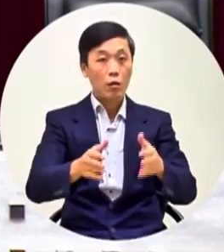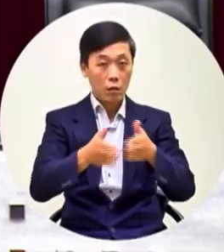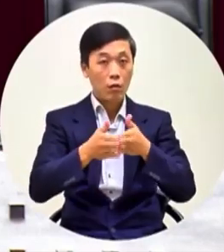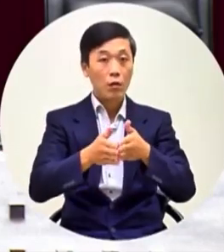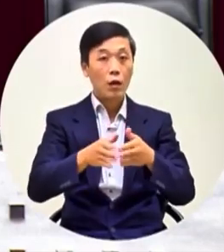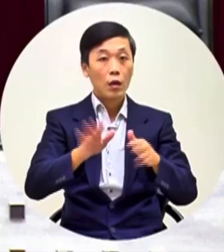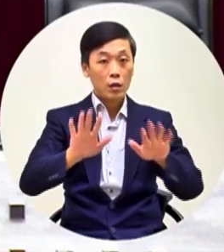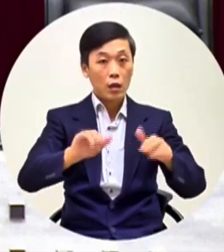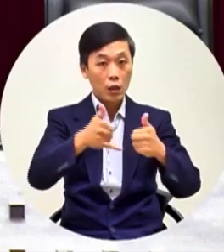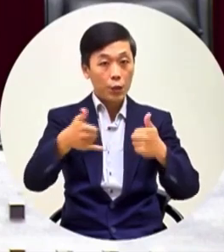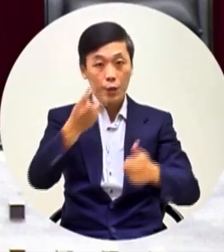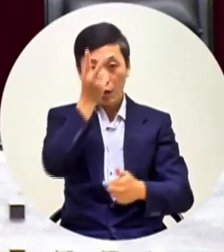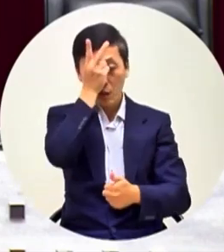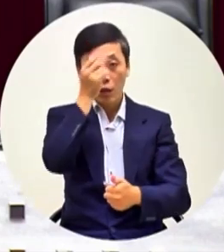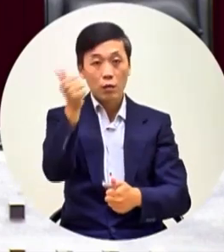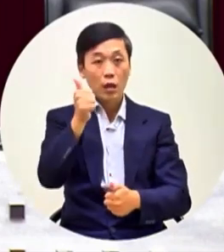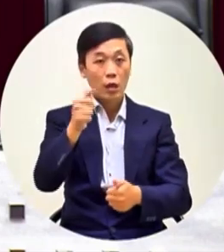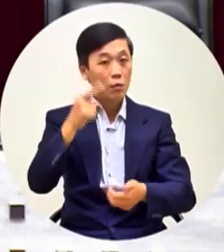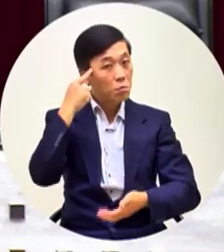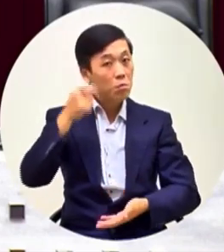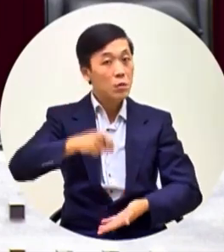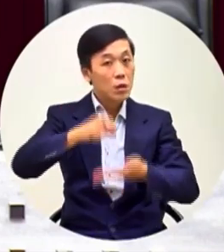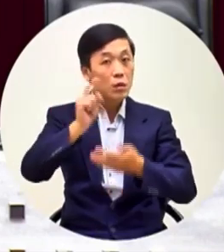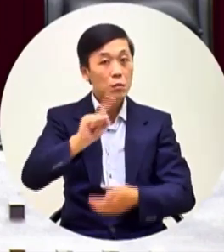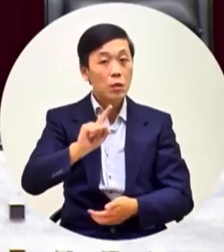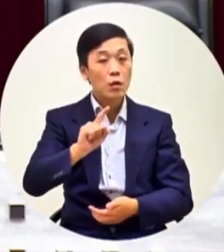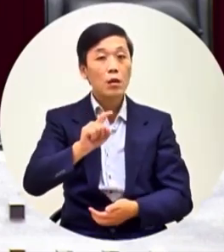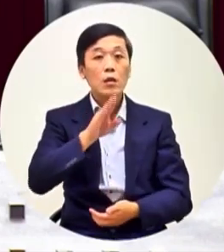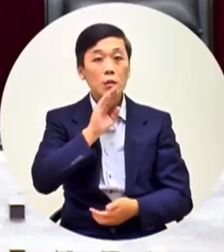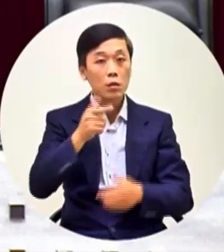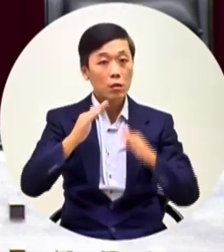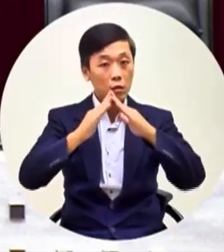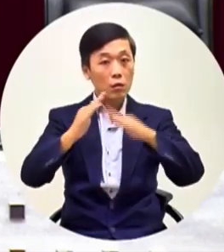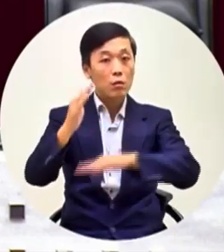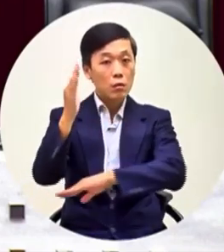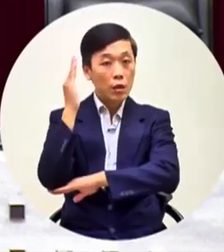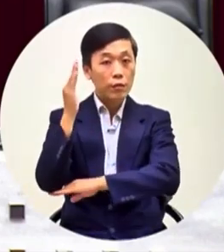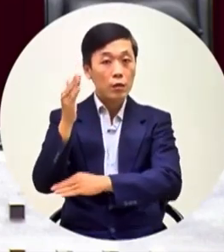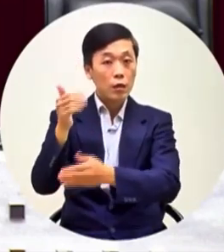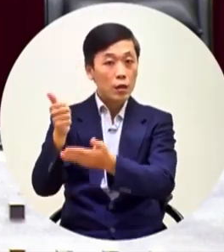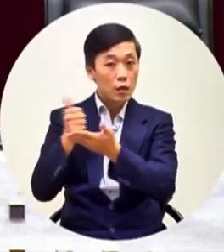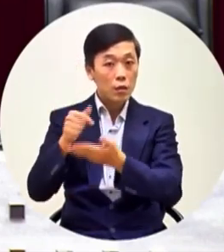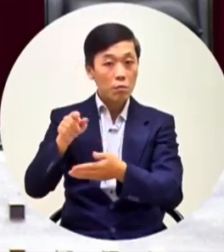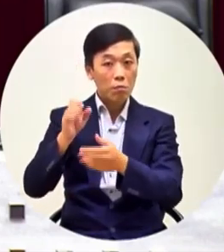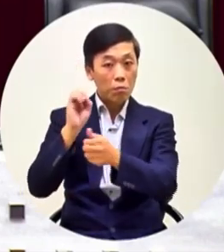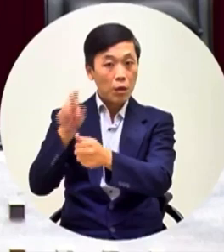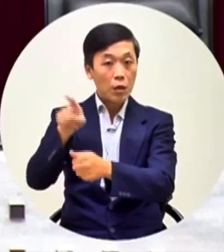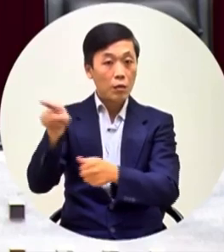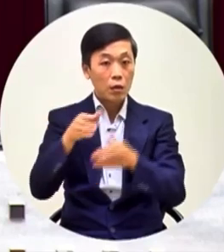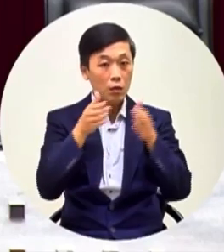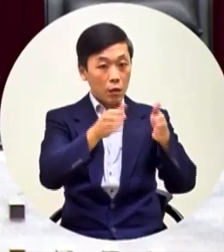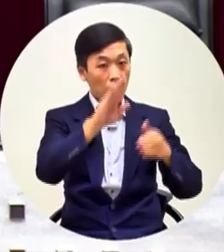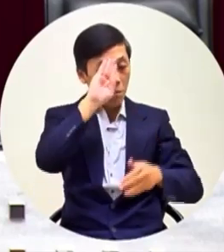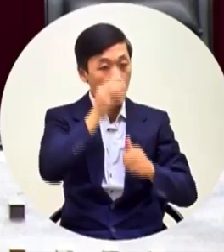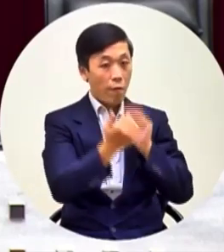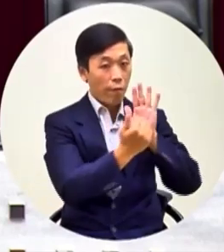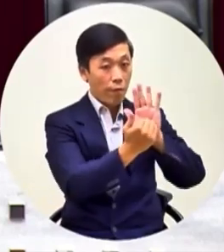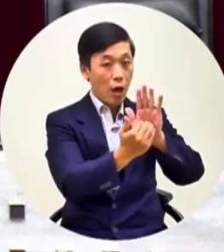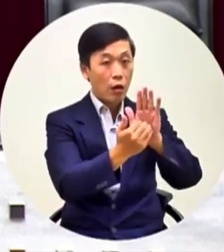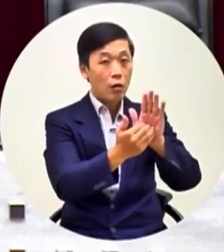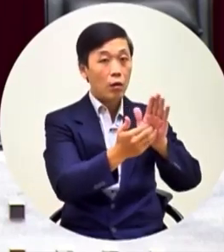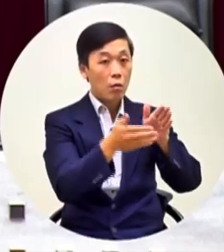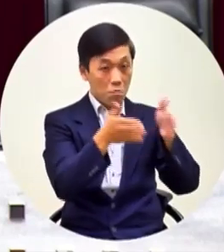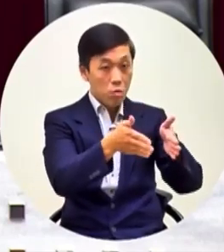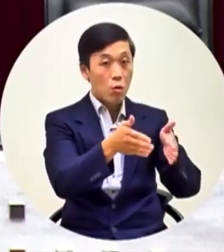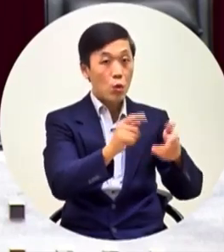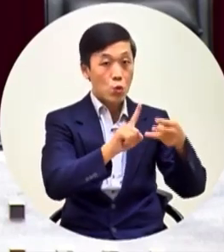杰议员有提议说，是不是请市府先以防疫为重，那建议本次临时会就不召